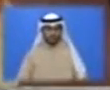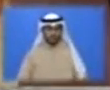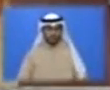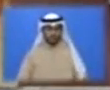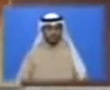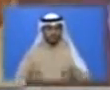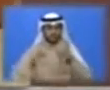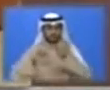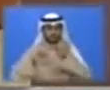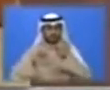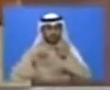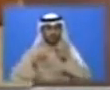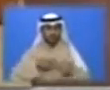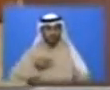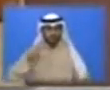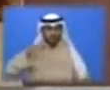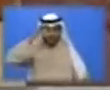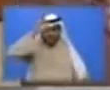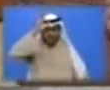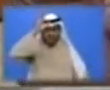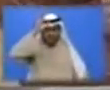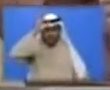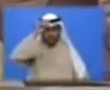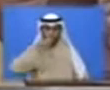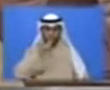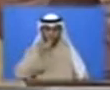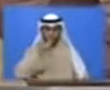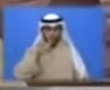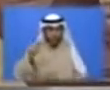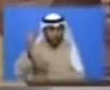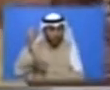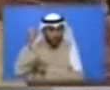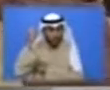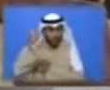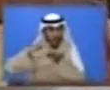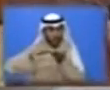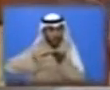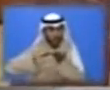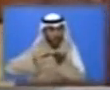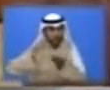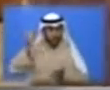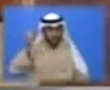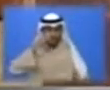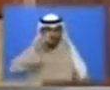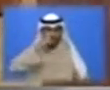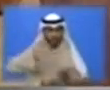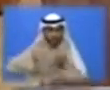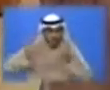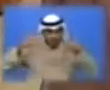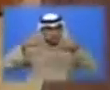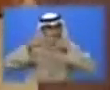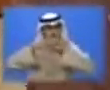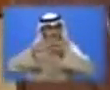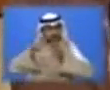نائب رئيس مجلس الوزراء ووزير الداخلية يؤكد أن قوة الوطن تتجسد في تلاحم أبنائه ووقوفهم